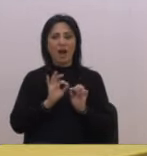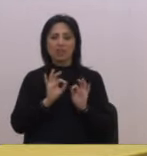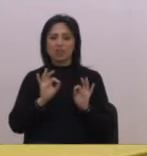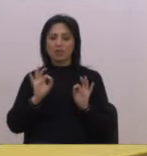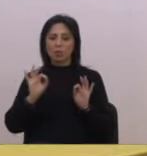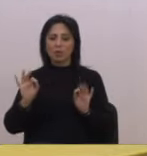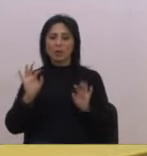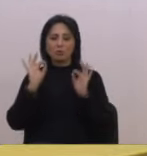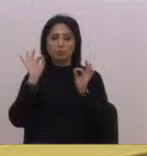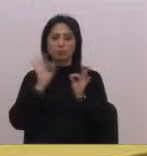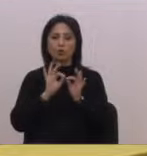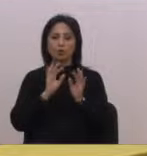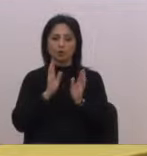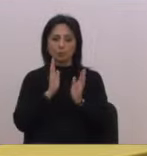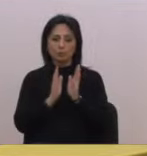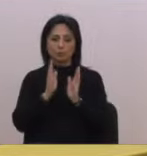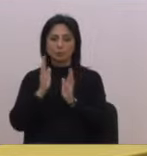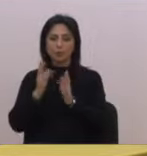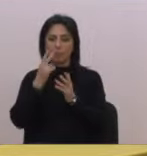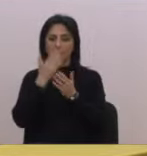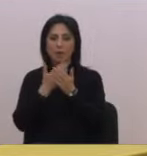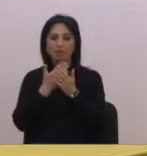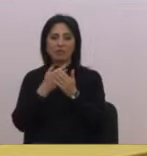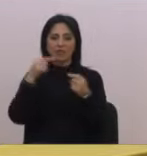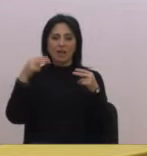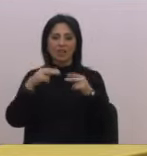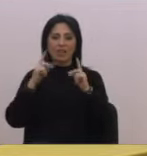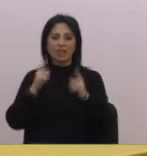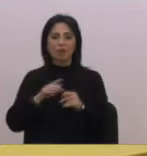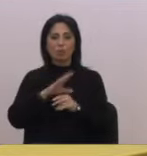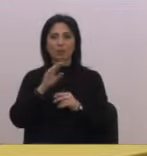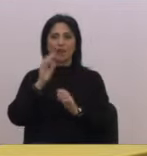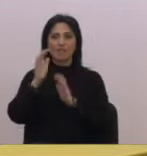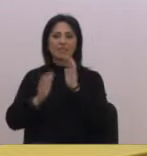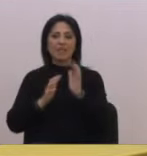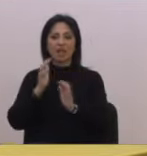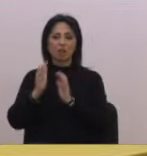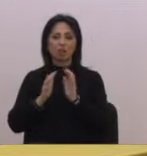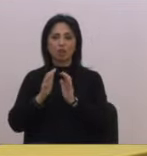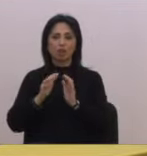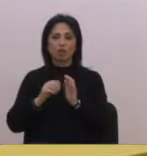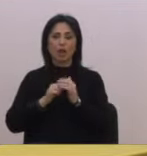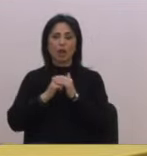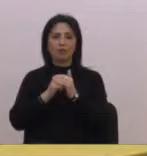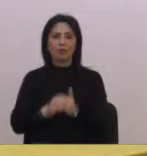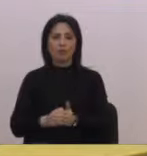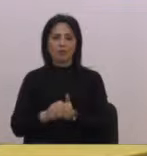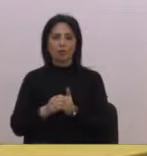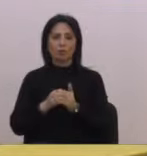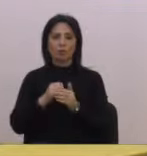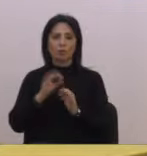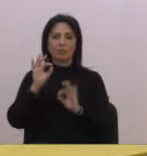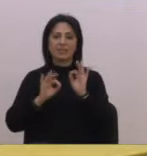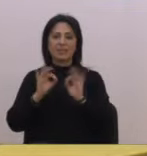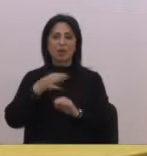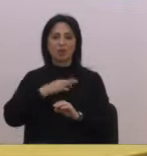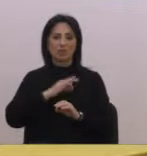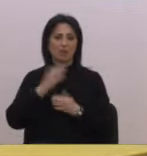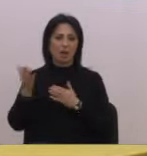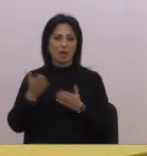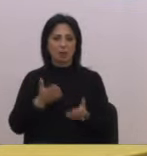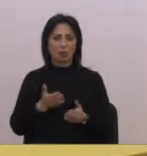ყველა ინდექსით, ყველა მაჩვენებლით, დადასტურებულია ყველა საერთაშორისო ავტორიტეტული სარეიტინგო სააგენტოს